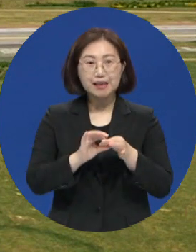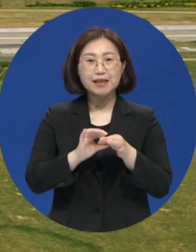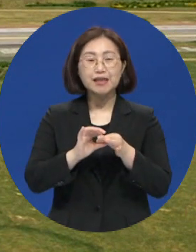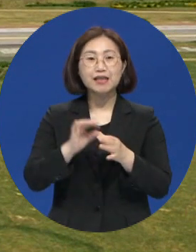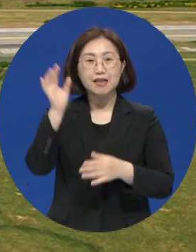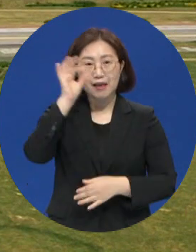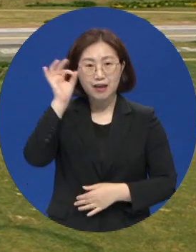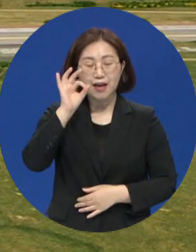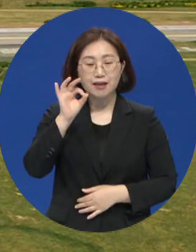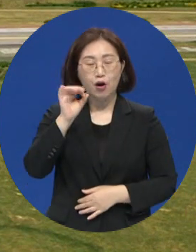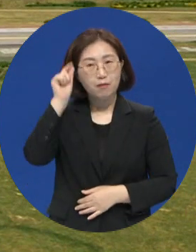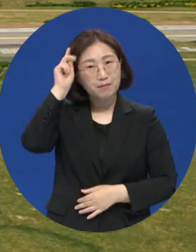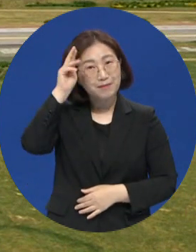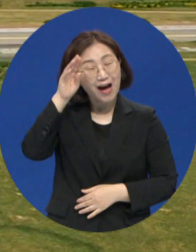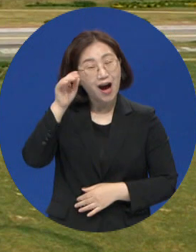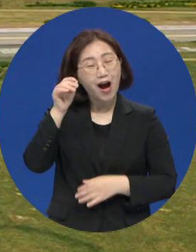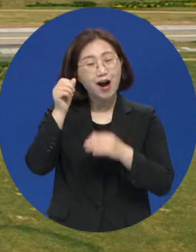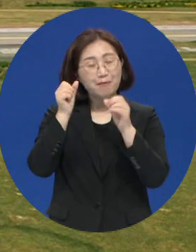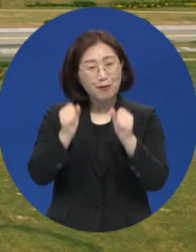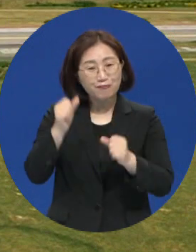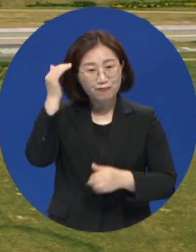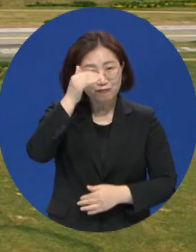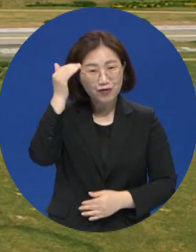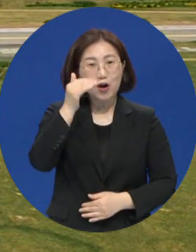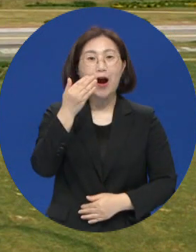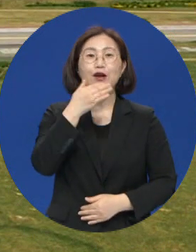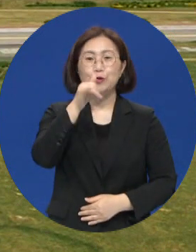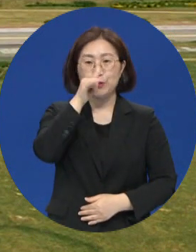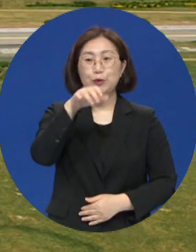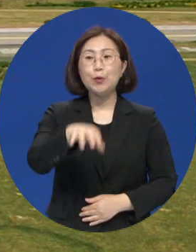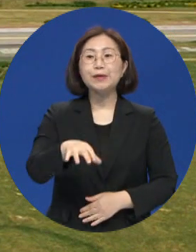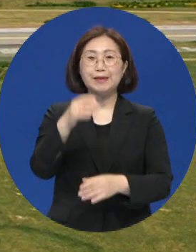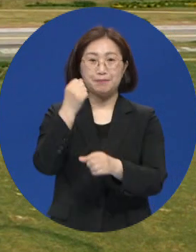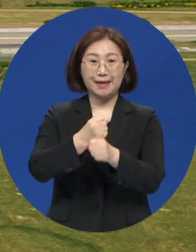가는 보령 서천 이 되도록 만들겠습니다